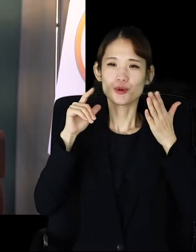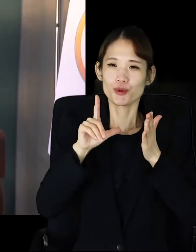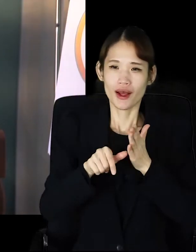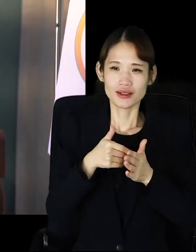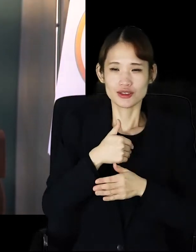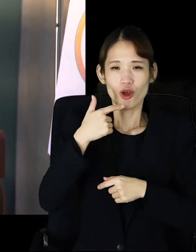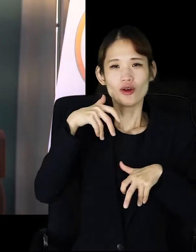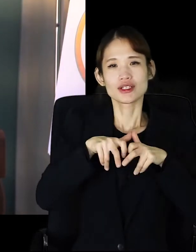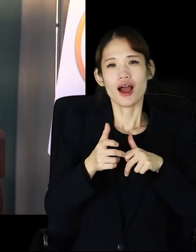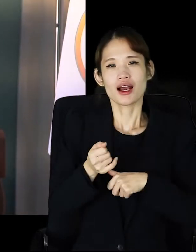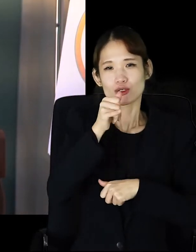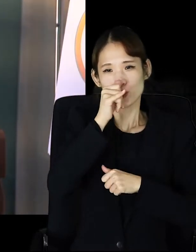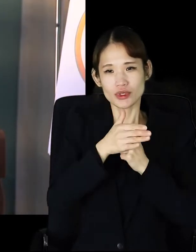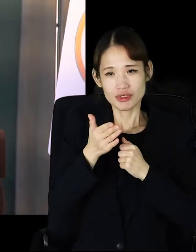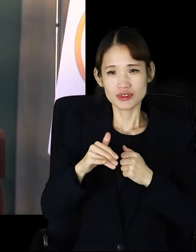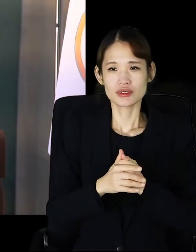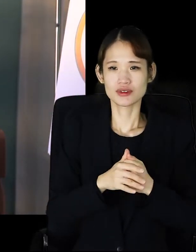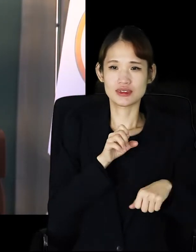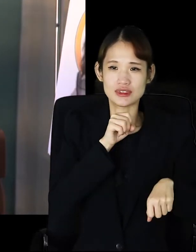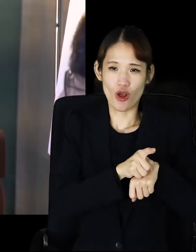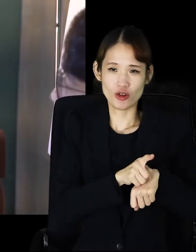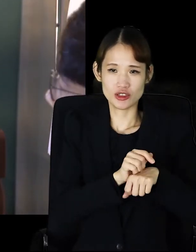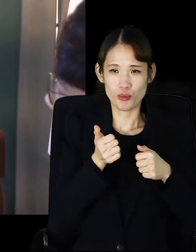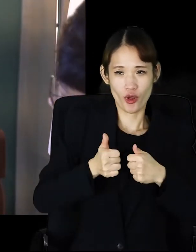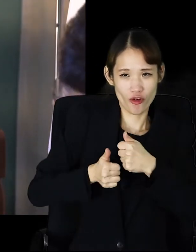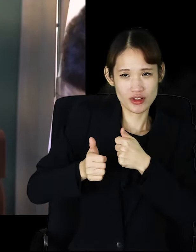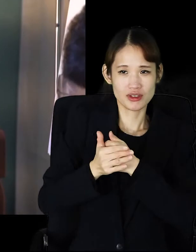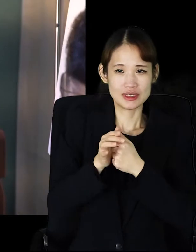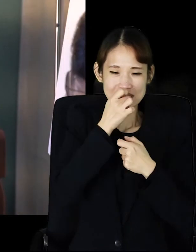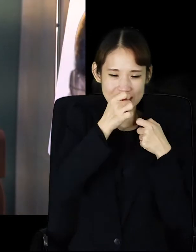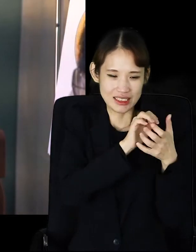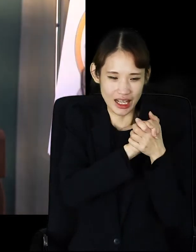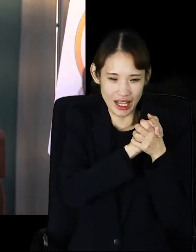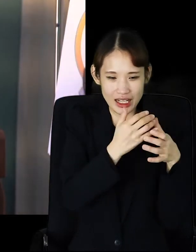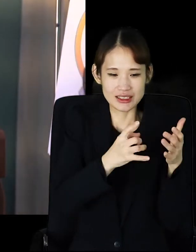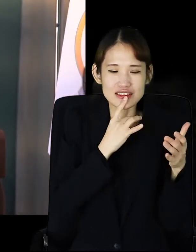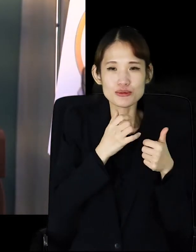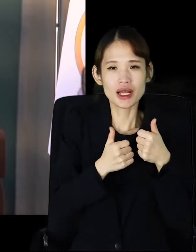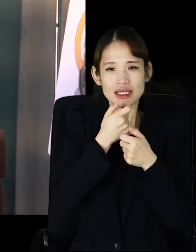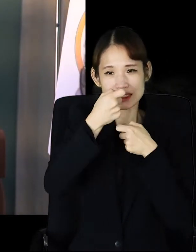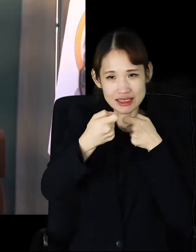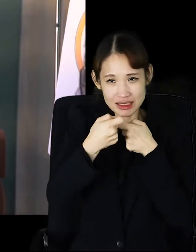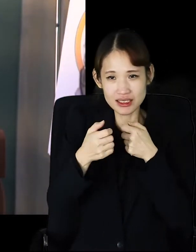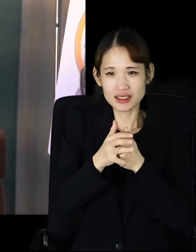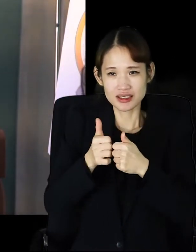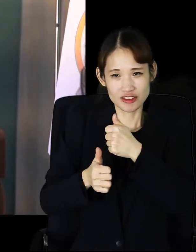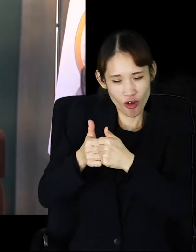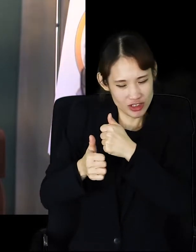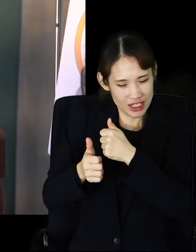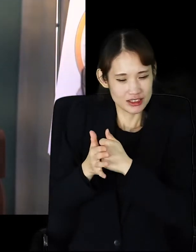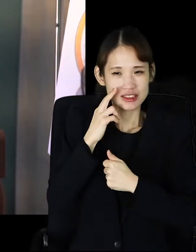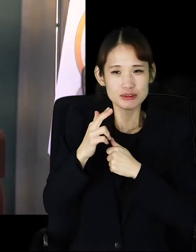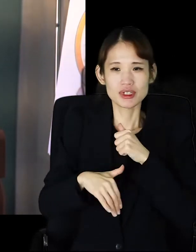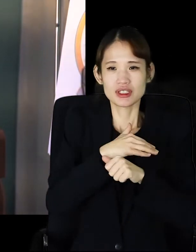저는 장애도 있겠지만 성적이랑 경쟁 때문에 친한 애들끼리만 친하고 경쟁 구도가 좀 생기니까 좀 힘들었던 건 있는데 사실